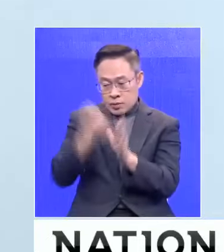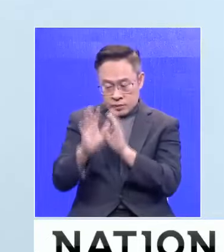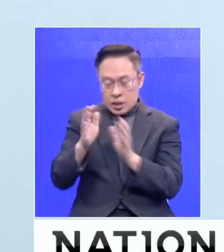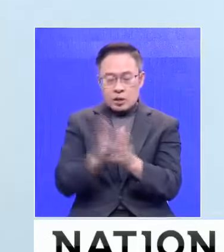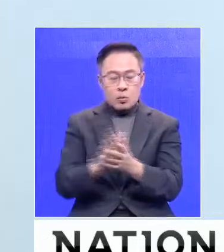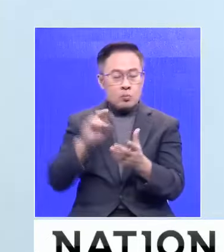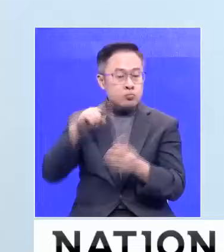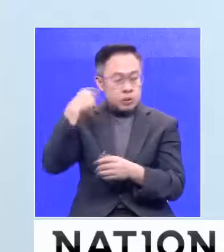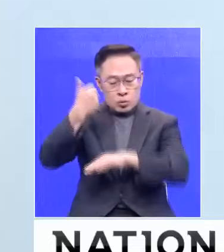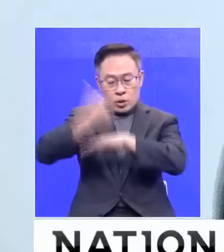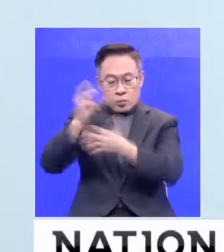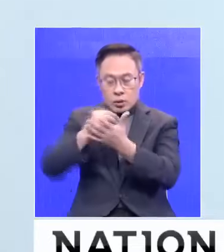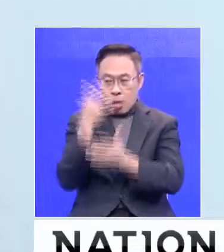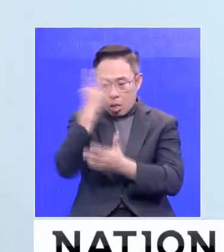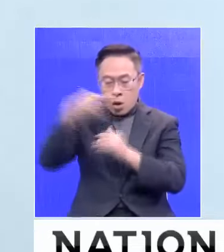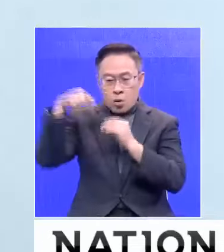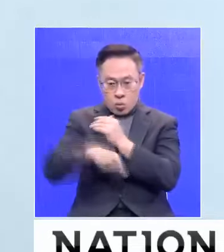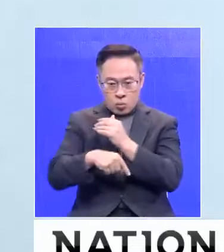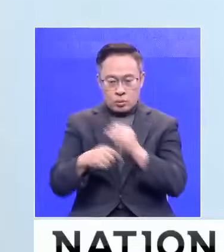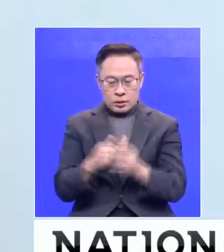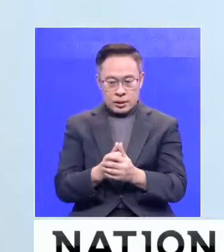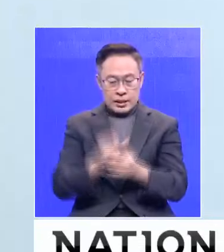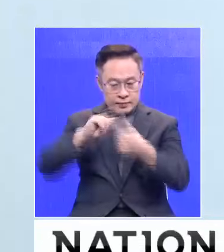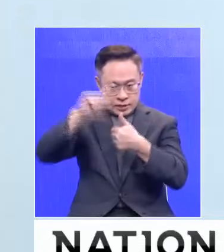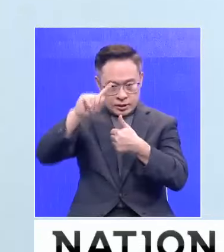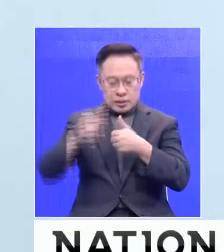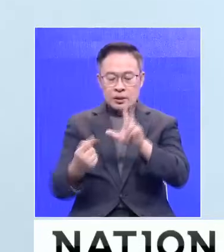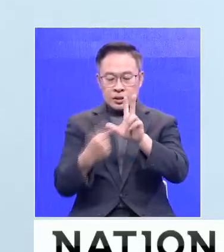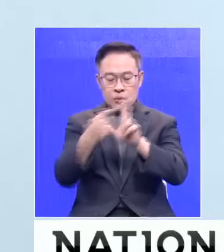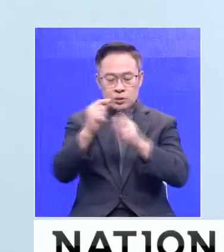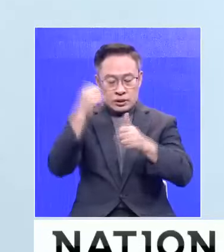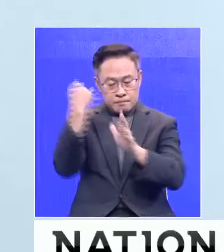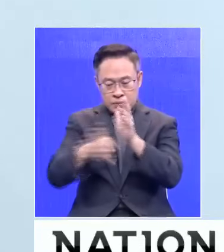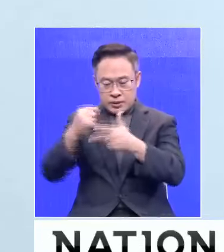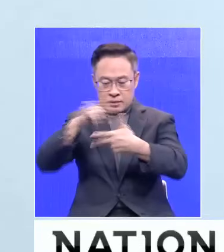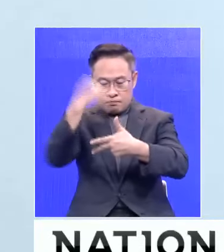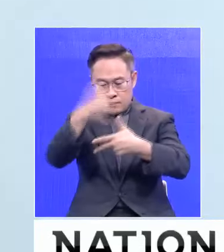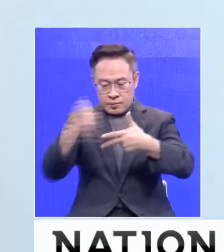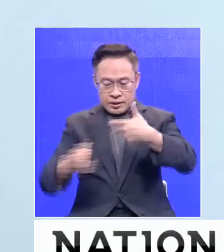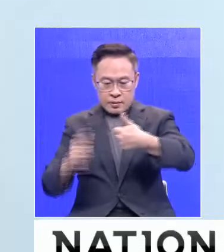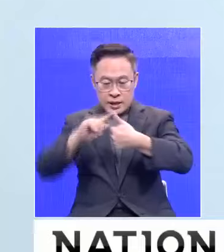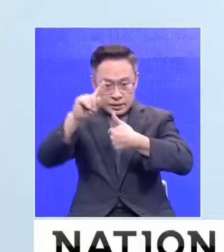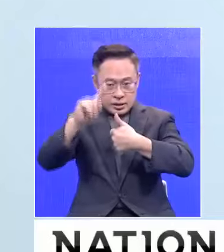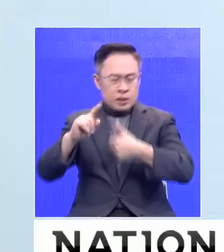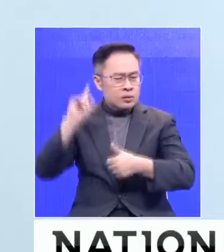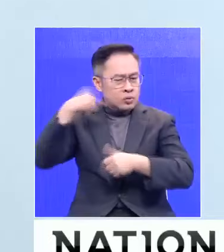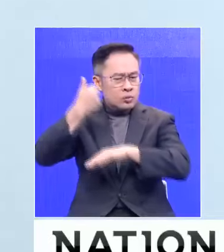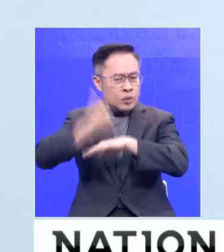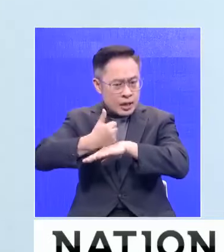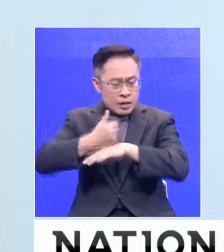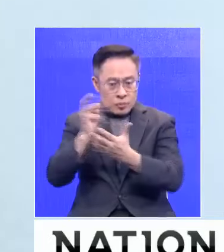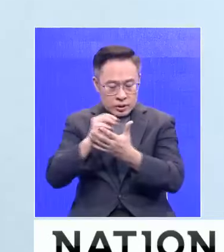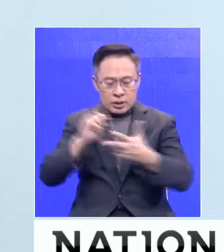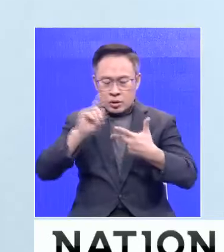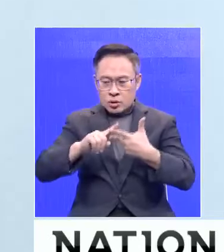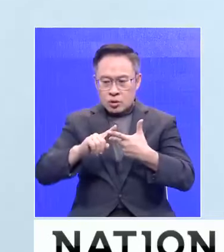โดยบุคคลที่เกี่ยวข้องเป็นตัวการเนี่ยจะมีอยู่3บุคคลนะครับอันนี้ก็จะโดนในเรื่องของร่วมกันช่อโก